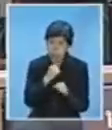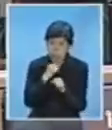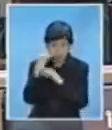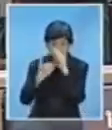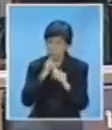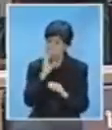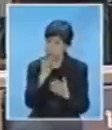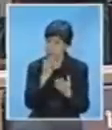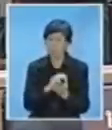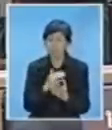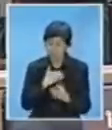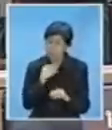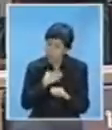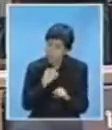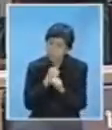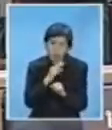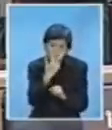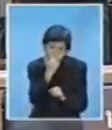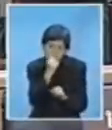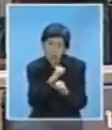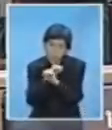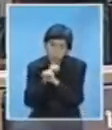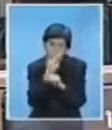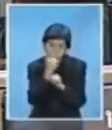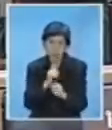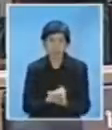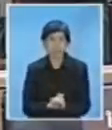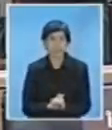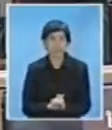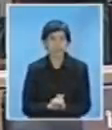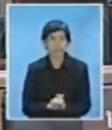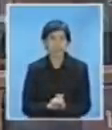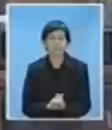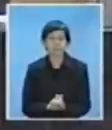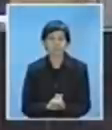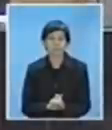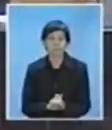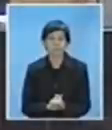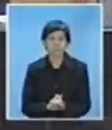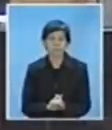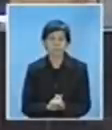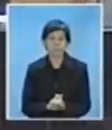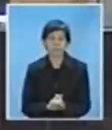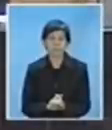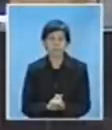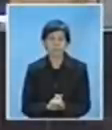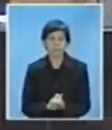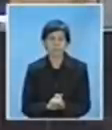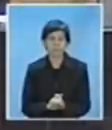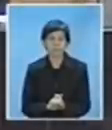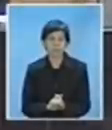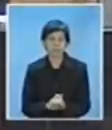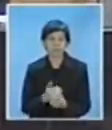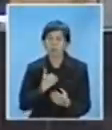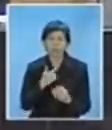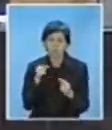รพัฒนานะคะแต่บอกว่าให้เราระมัดมากค่ะ ครับ ครับ ผมเองไม่ได้มีความ